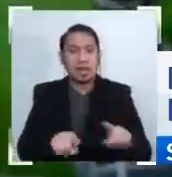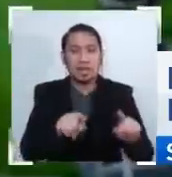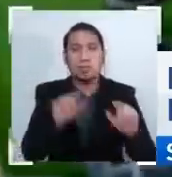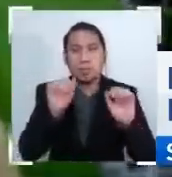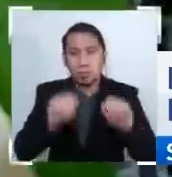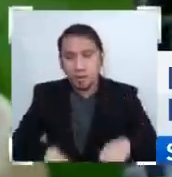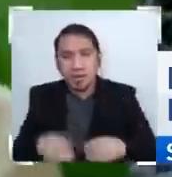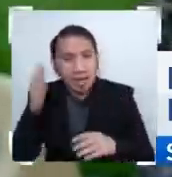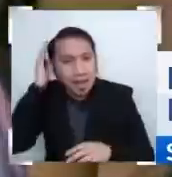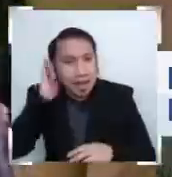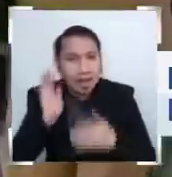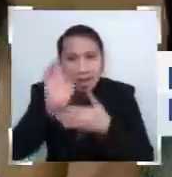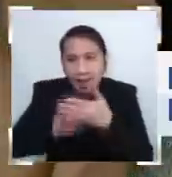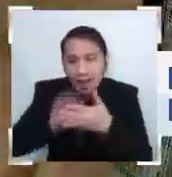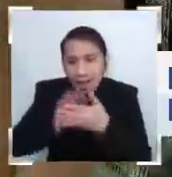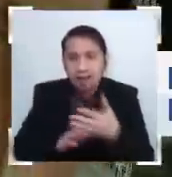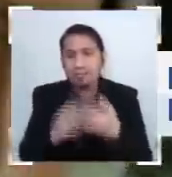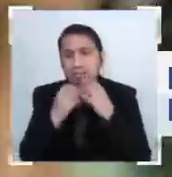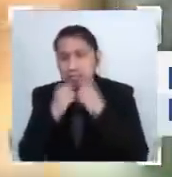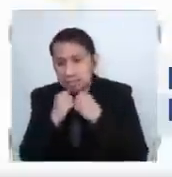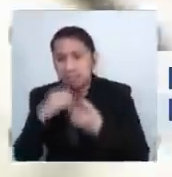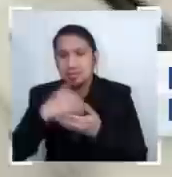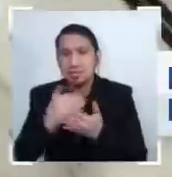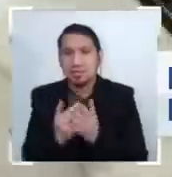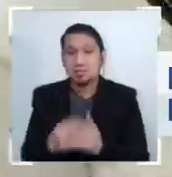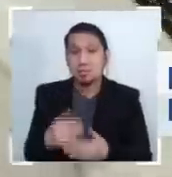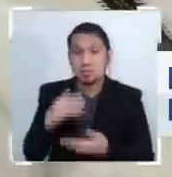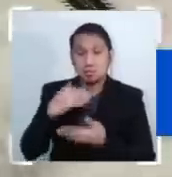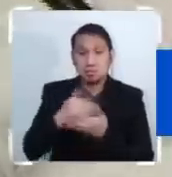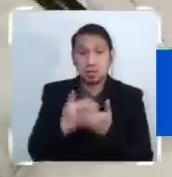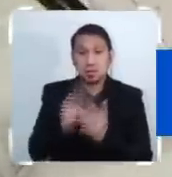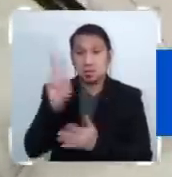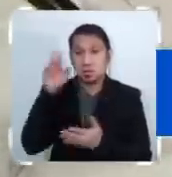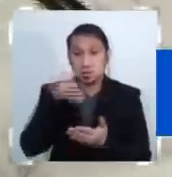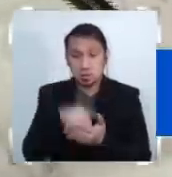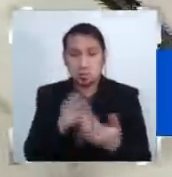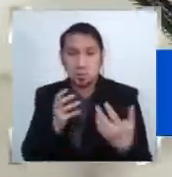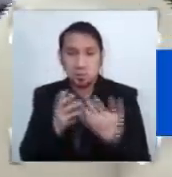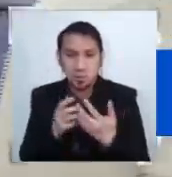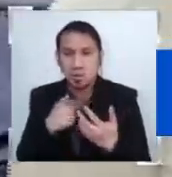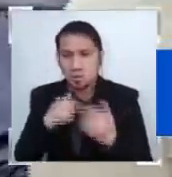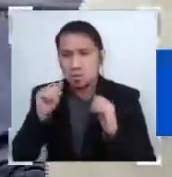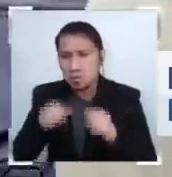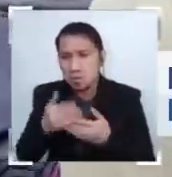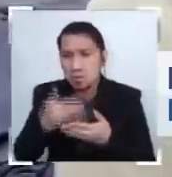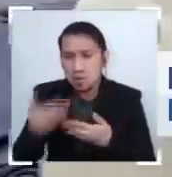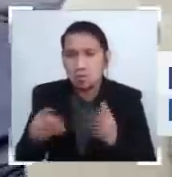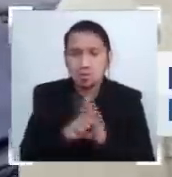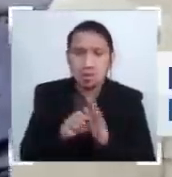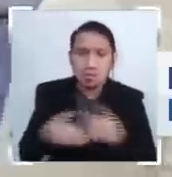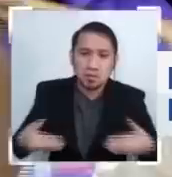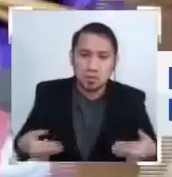kung tight ang inyong budget. 2,000 po. Paswak naman po yung budget, nakapamili na rin po ng mga shorts and